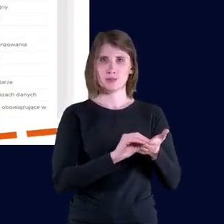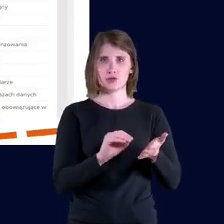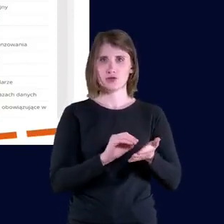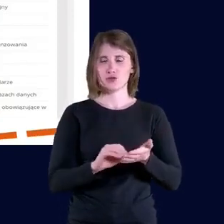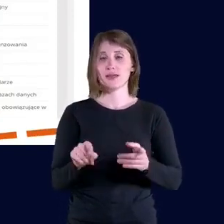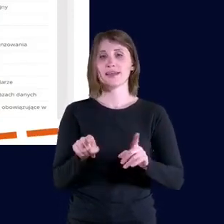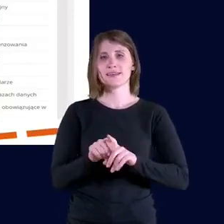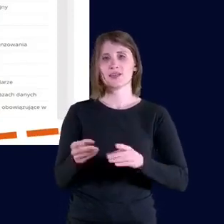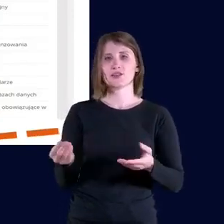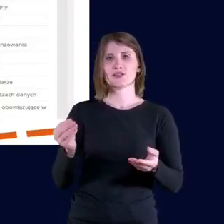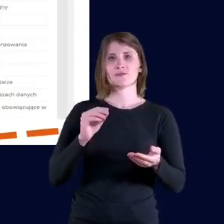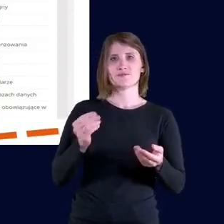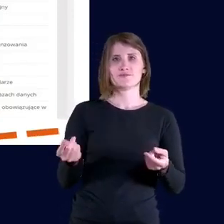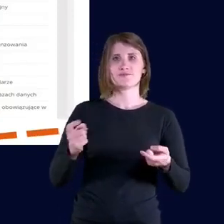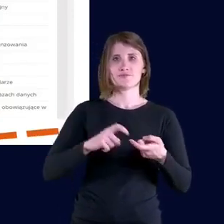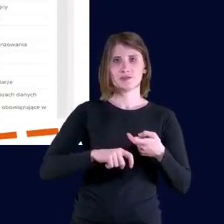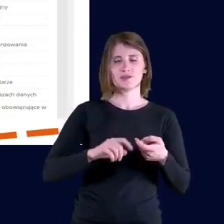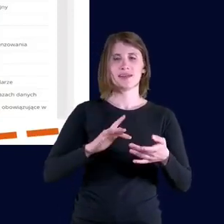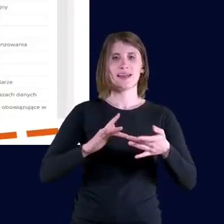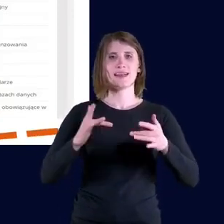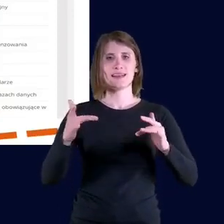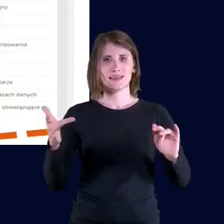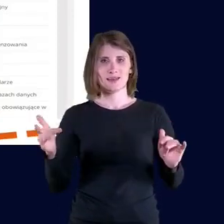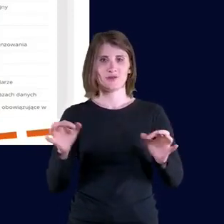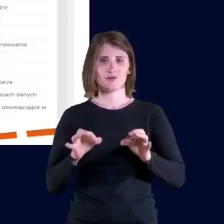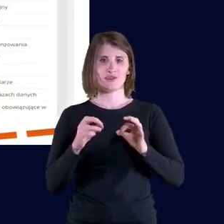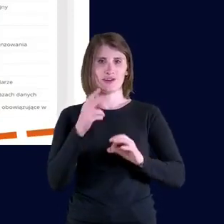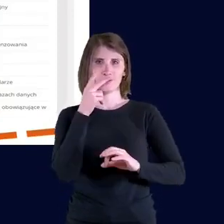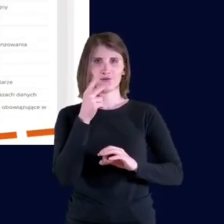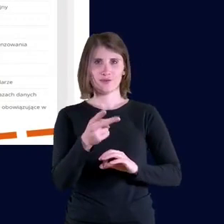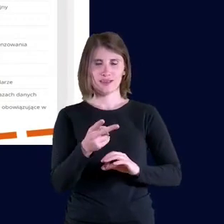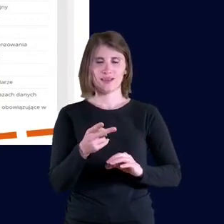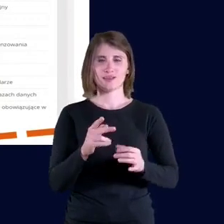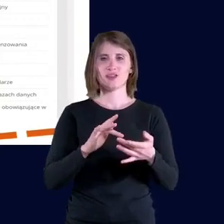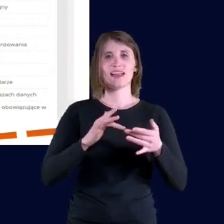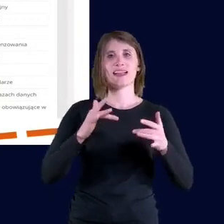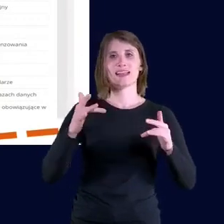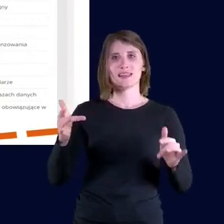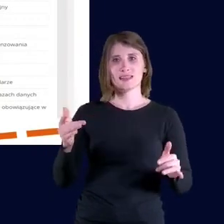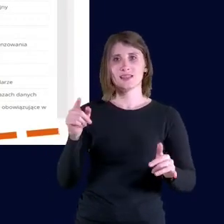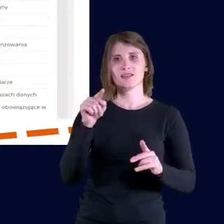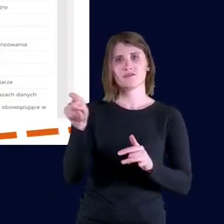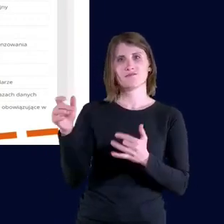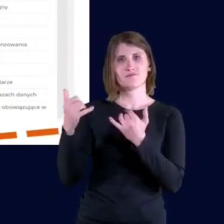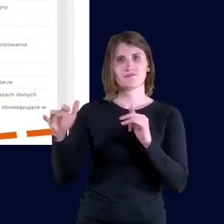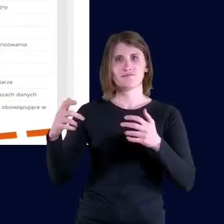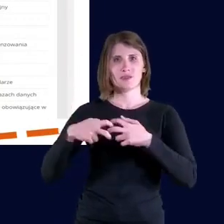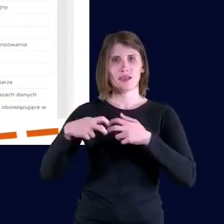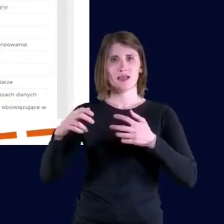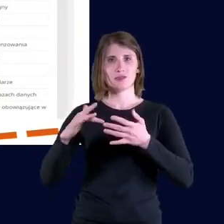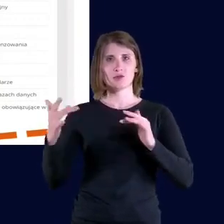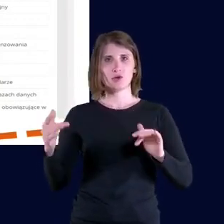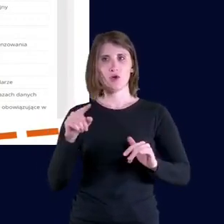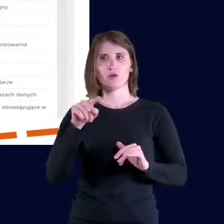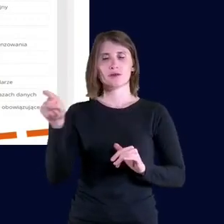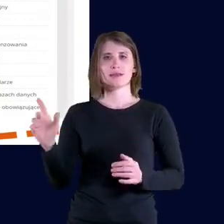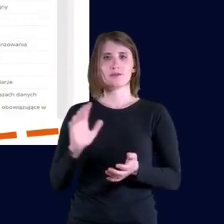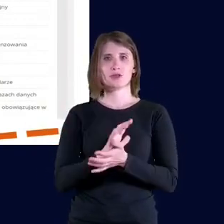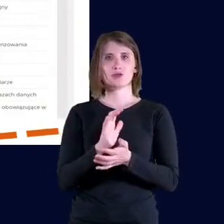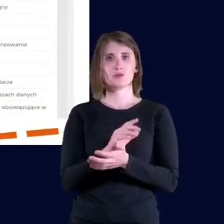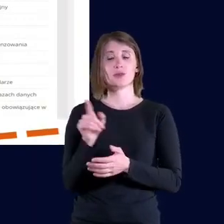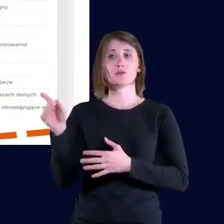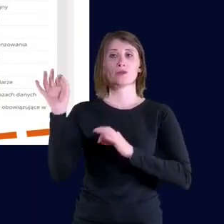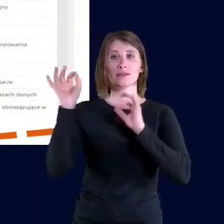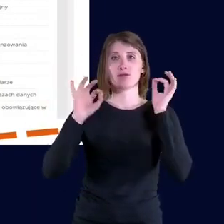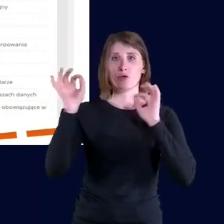do tego co już się teraz wyświetliło są linki do miejsca na stronach zdobycie czasopismo zamieszcza